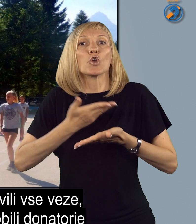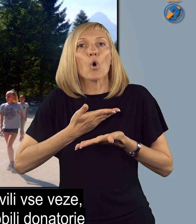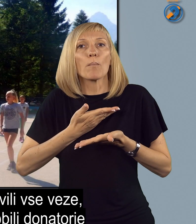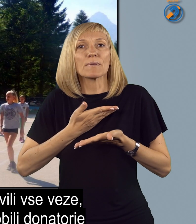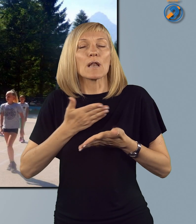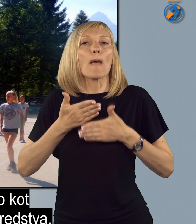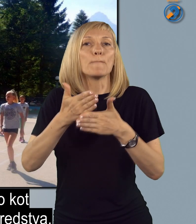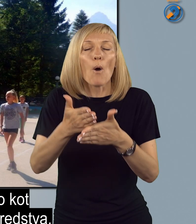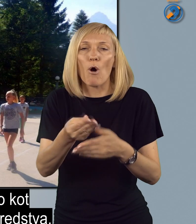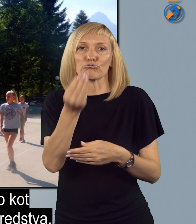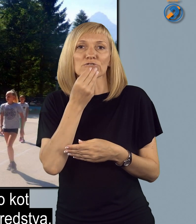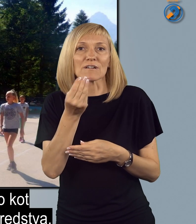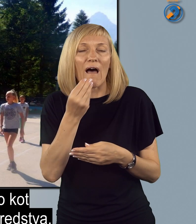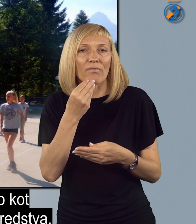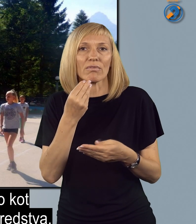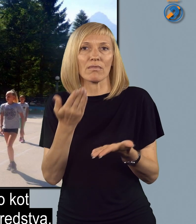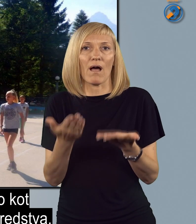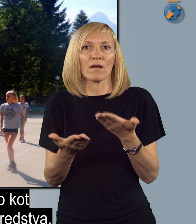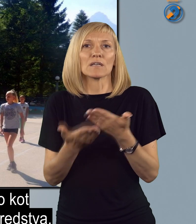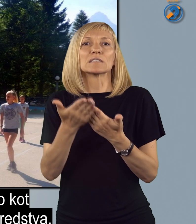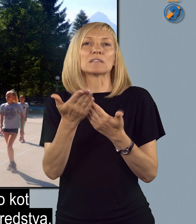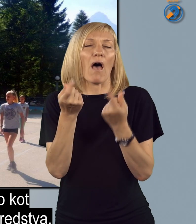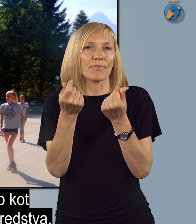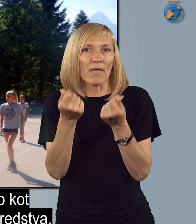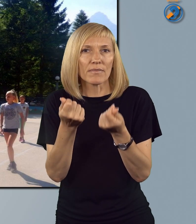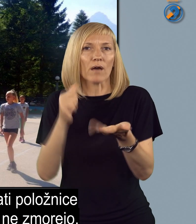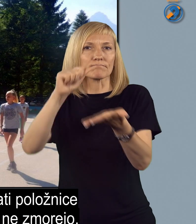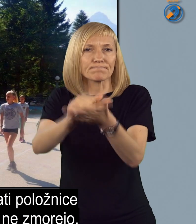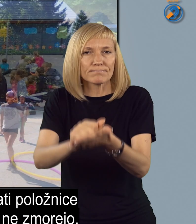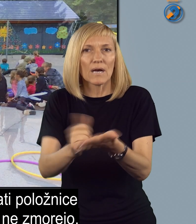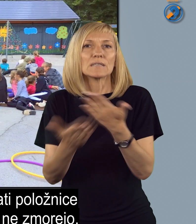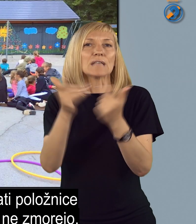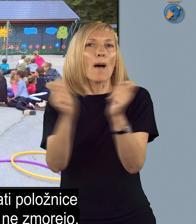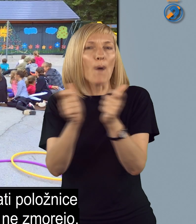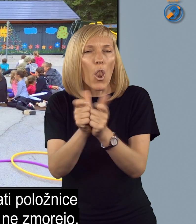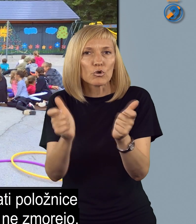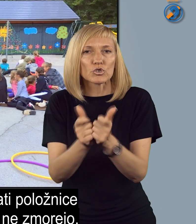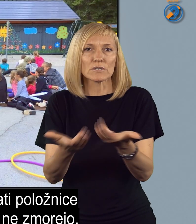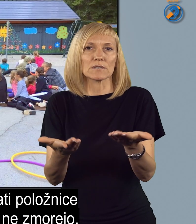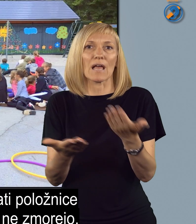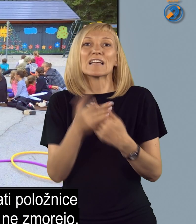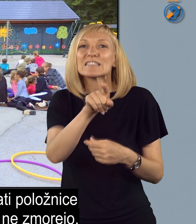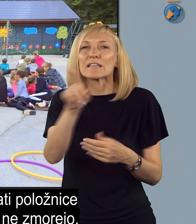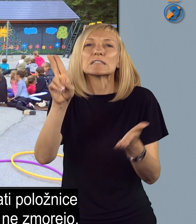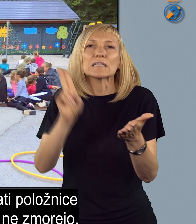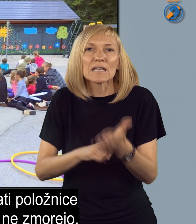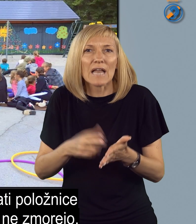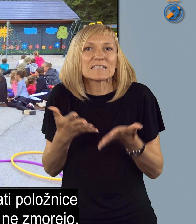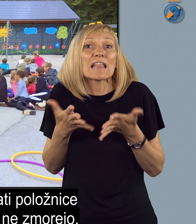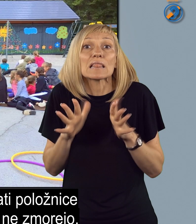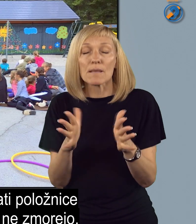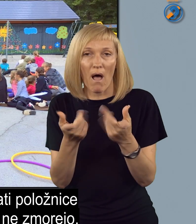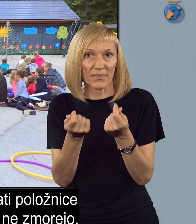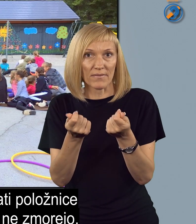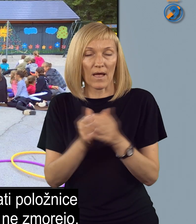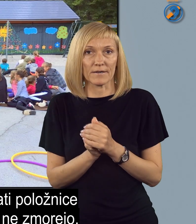pridobili donatorje tako za hrano, kot seveda tudi za sredstva, da zmoremo plačevati položnice tistim, ki jih resnično